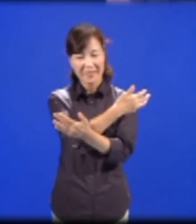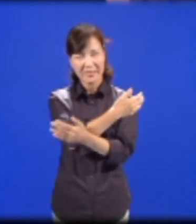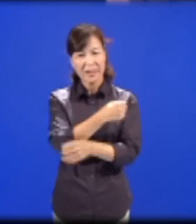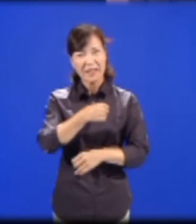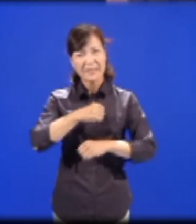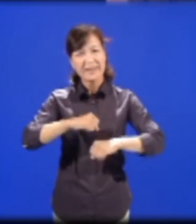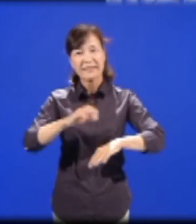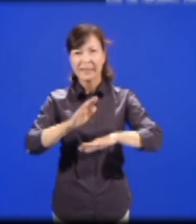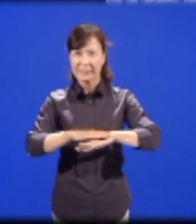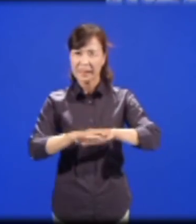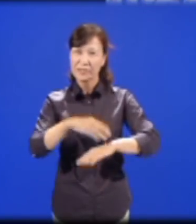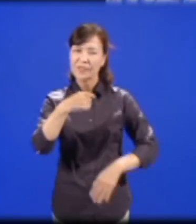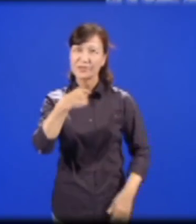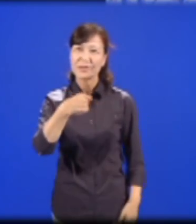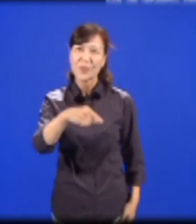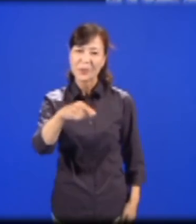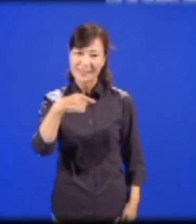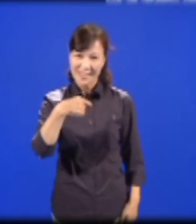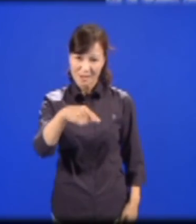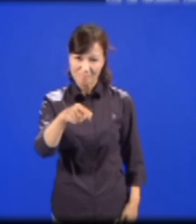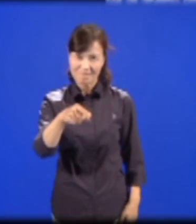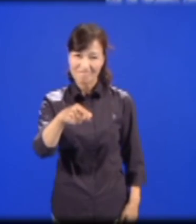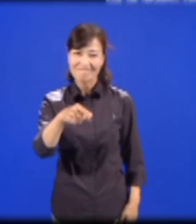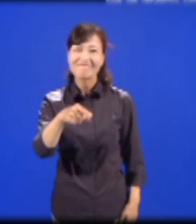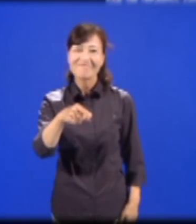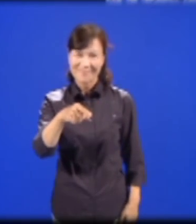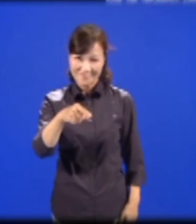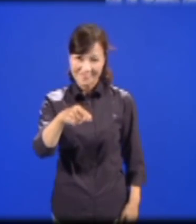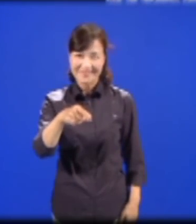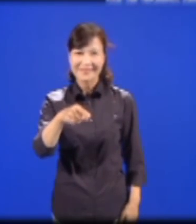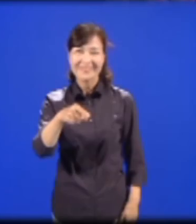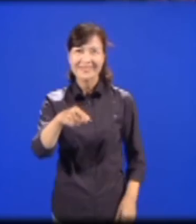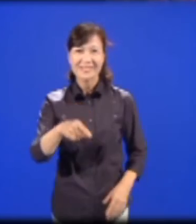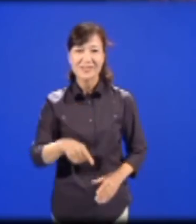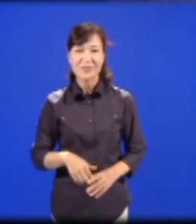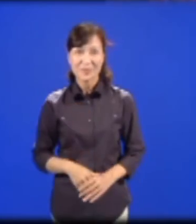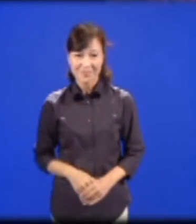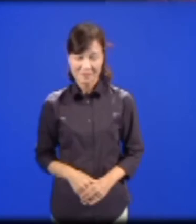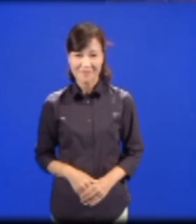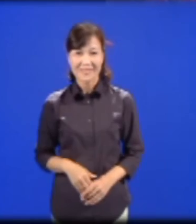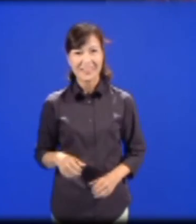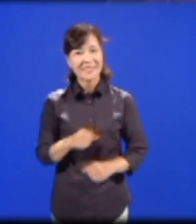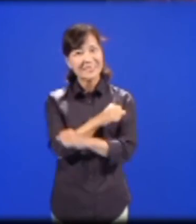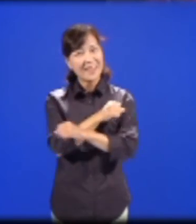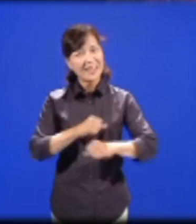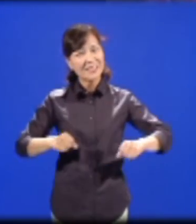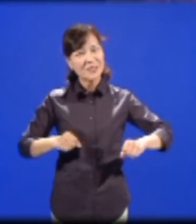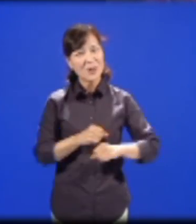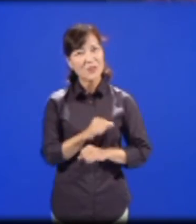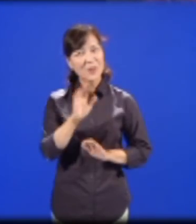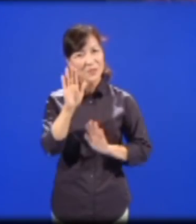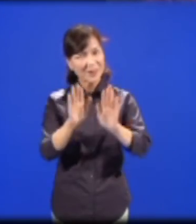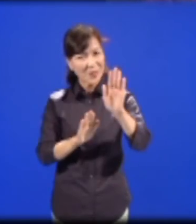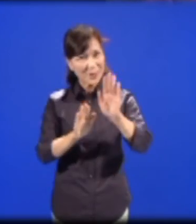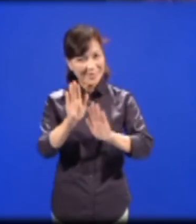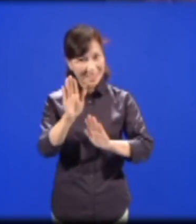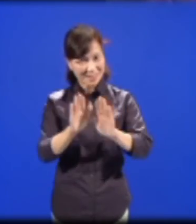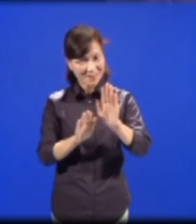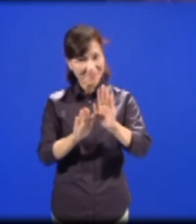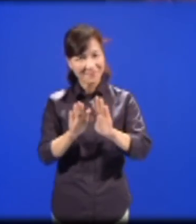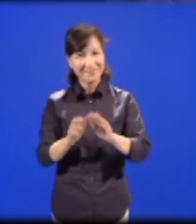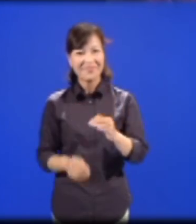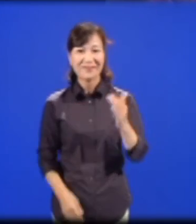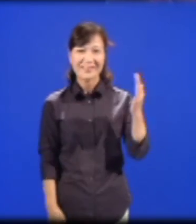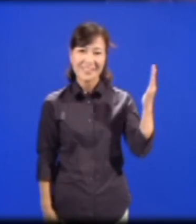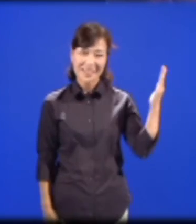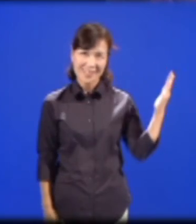として介護予防や健康づくりのお手伝いを行っているんです。依頼をすれば出張して教室を